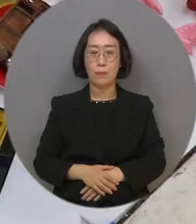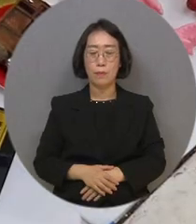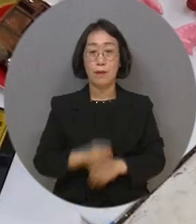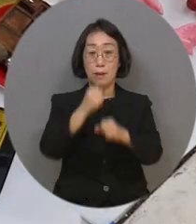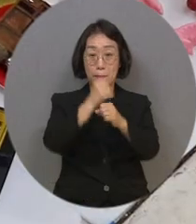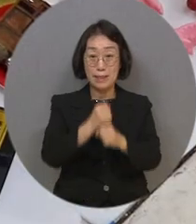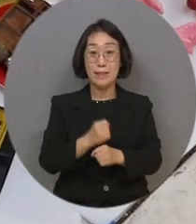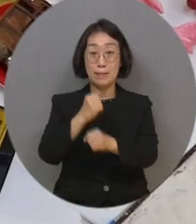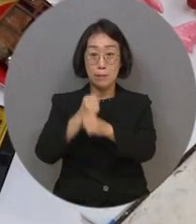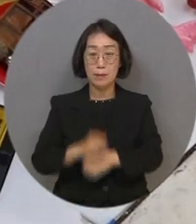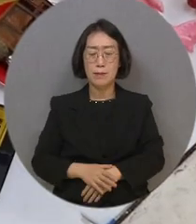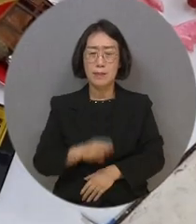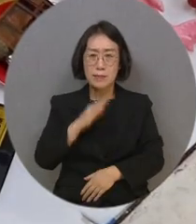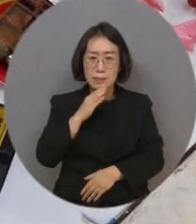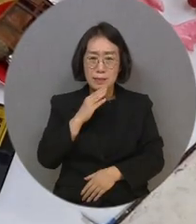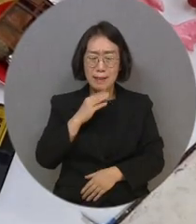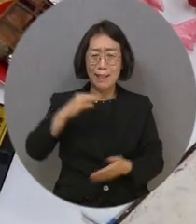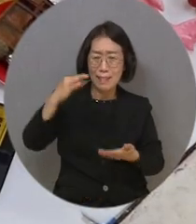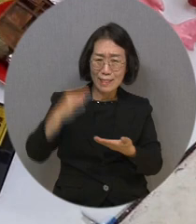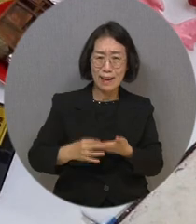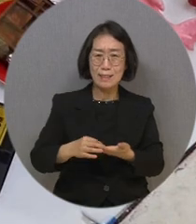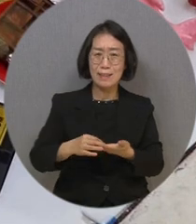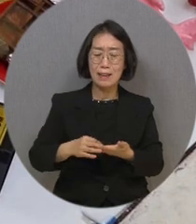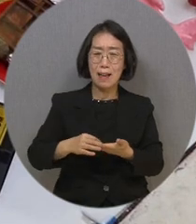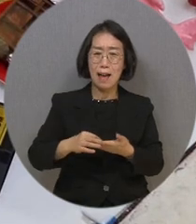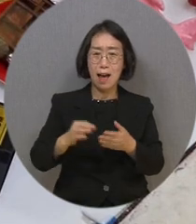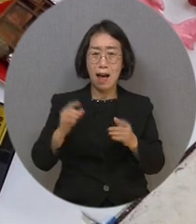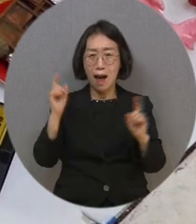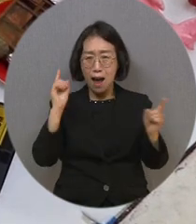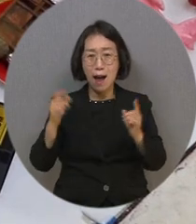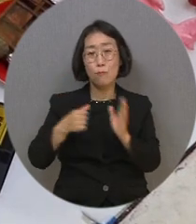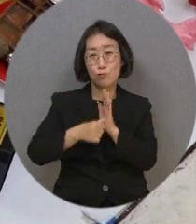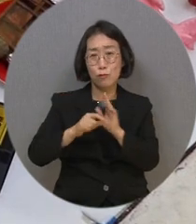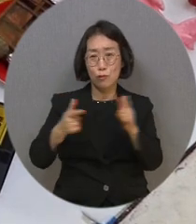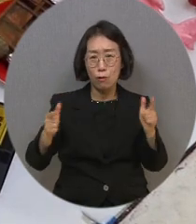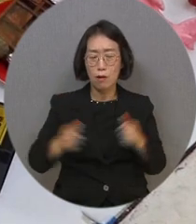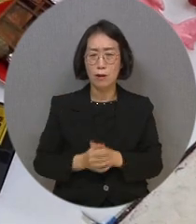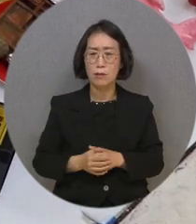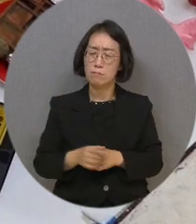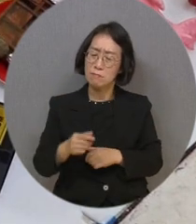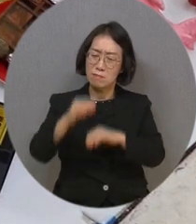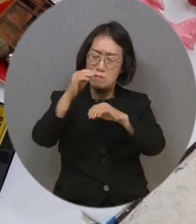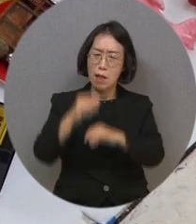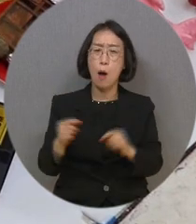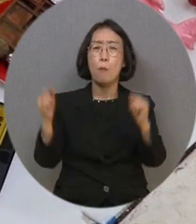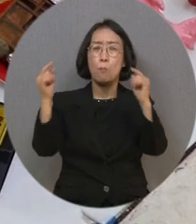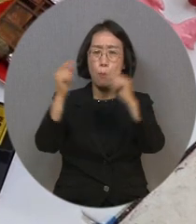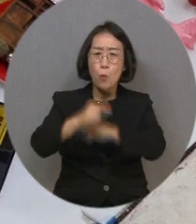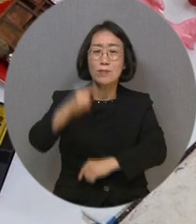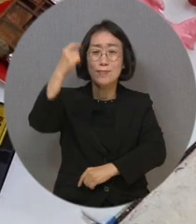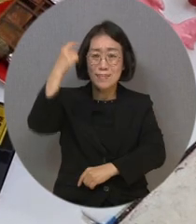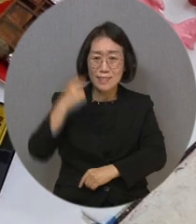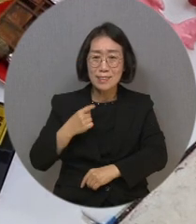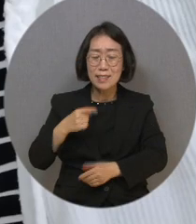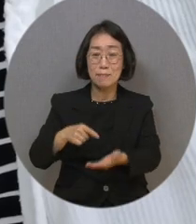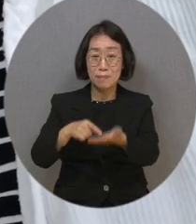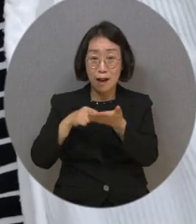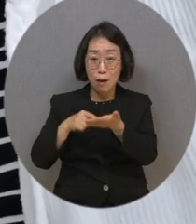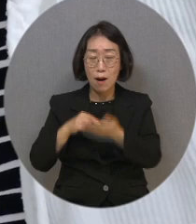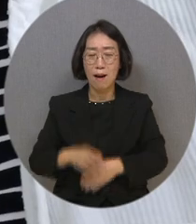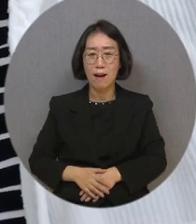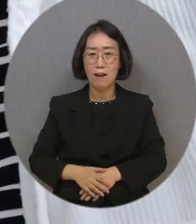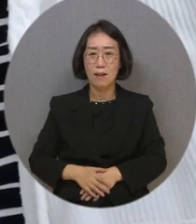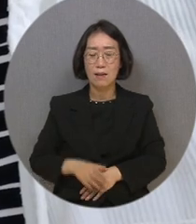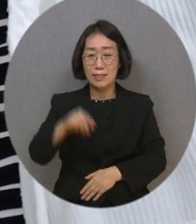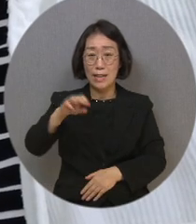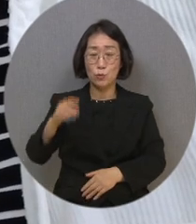작업은 현실적이고 값싼 장난감을 빗대어 모순적 이미지를 작품의 핵심 표현 요소로 사용해